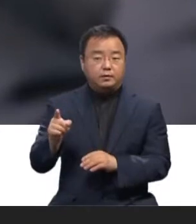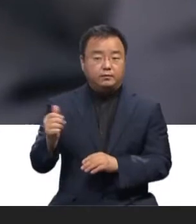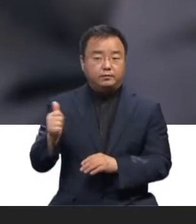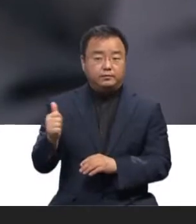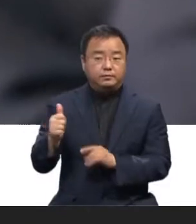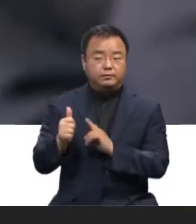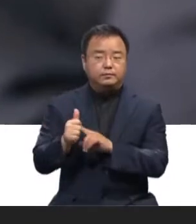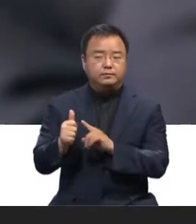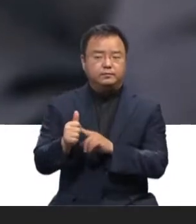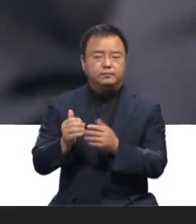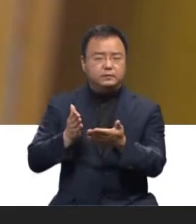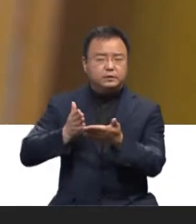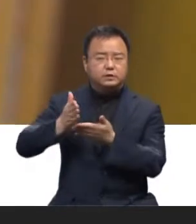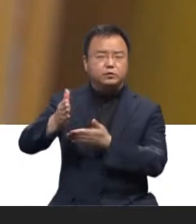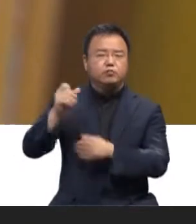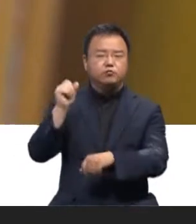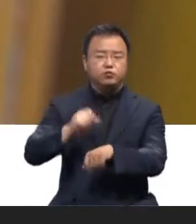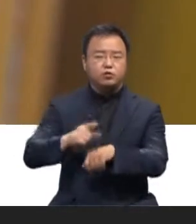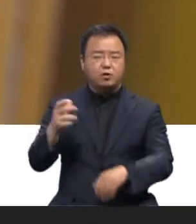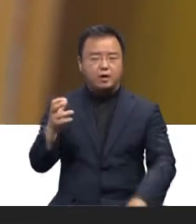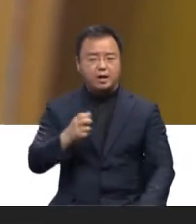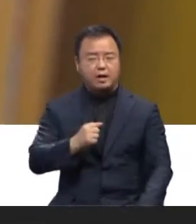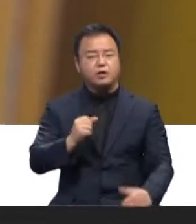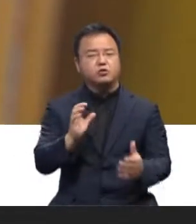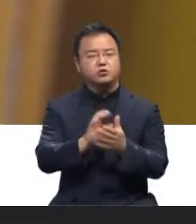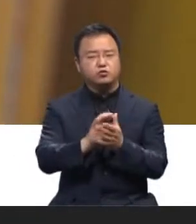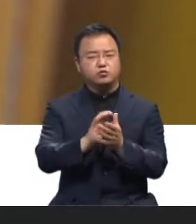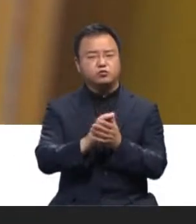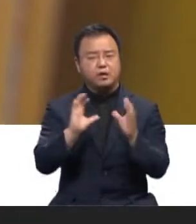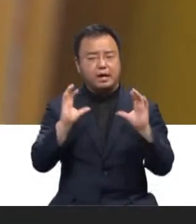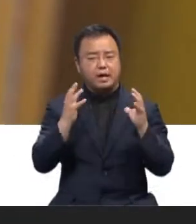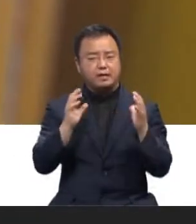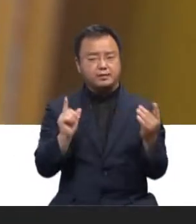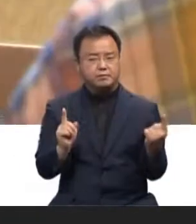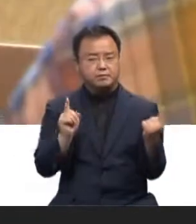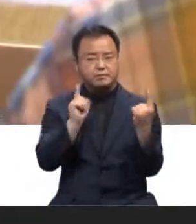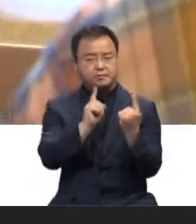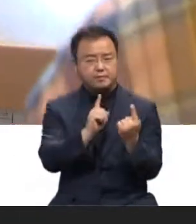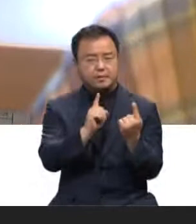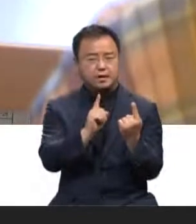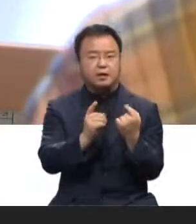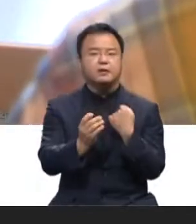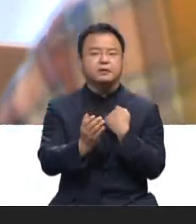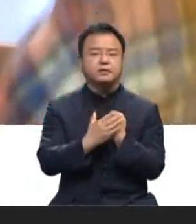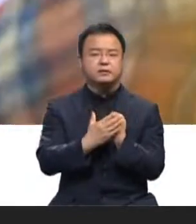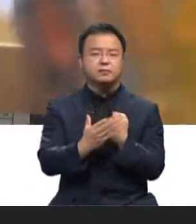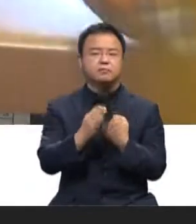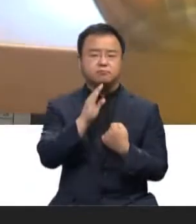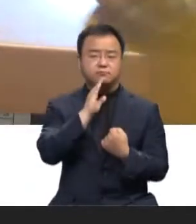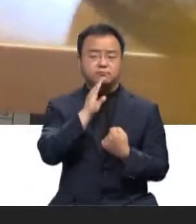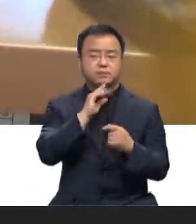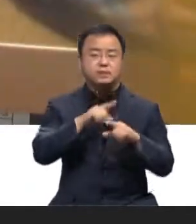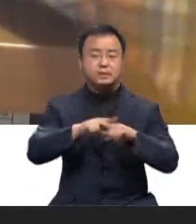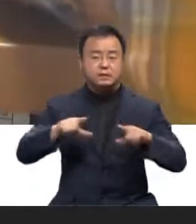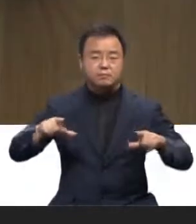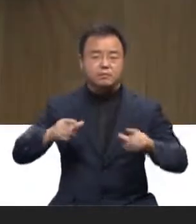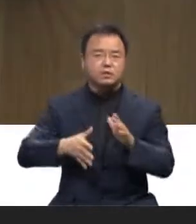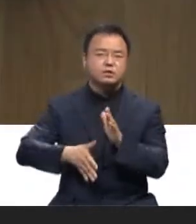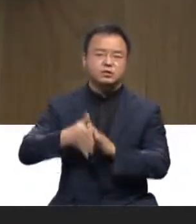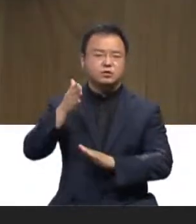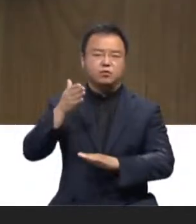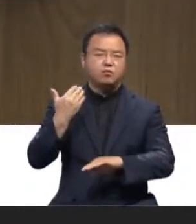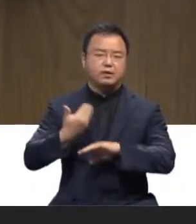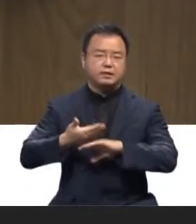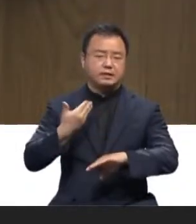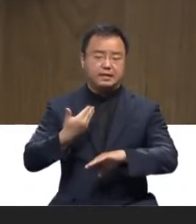전문성을 가지고 어린 친구들에게 접근을 하기 때문에 그게 가장 그 일반 그 시설